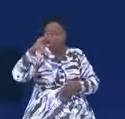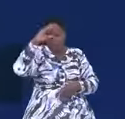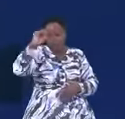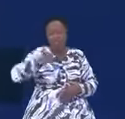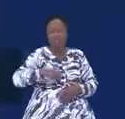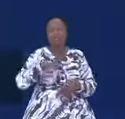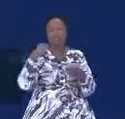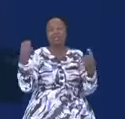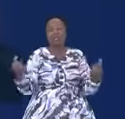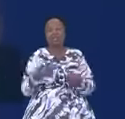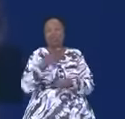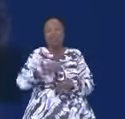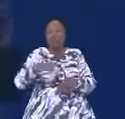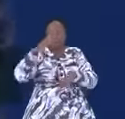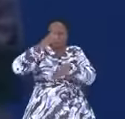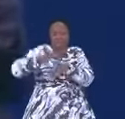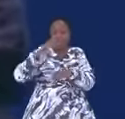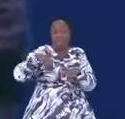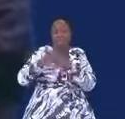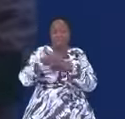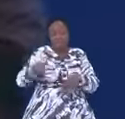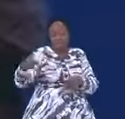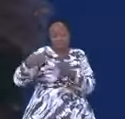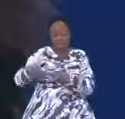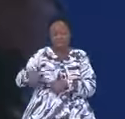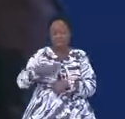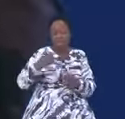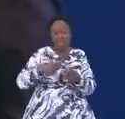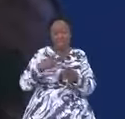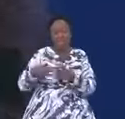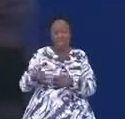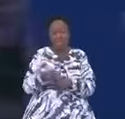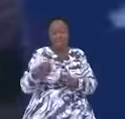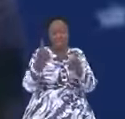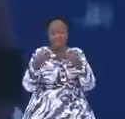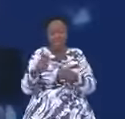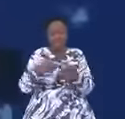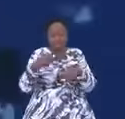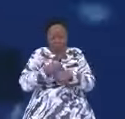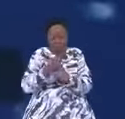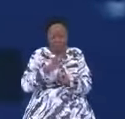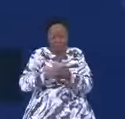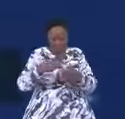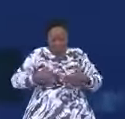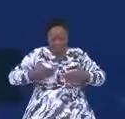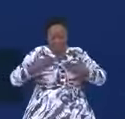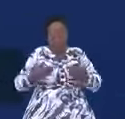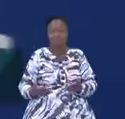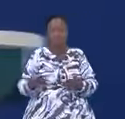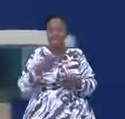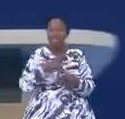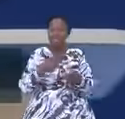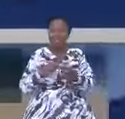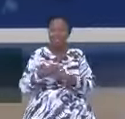convoqués dans lequel ils sont venus et ils ont fait la profession la conviction et la confession des péchés marquer